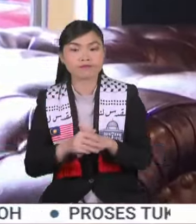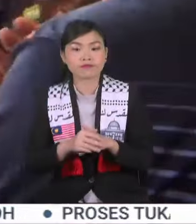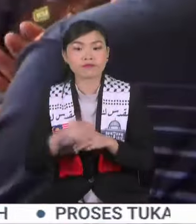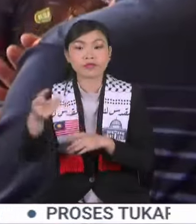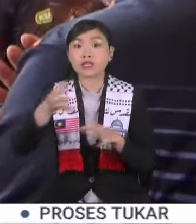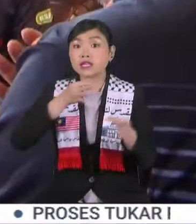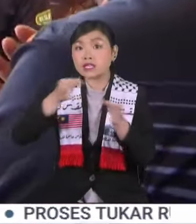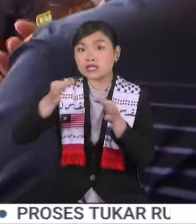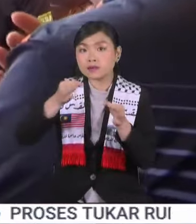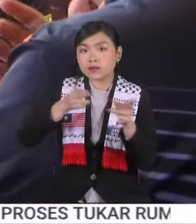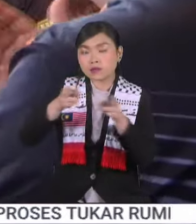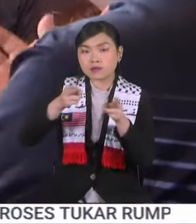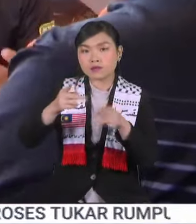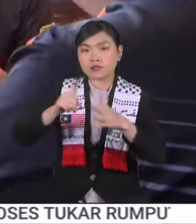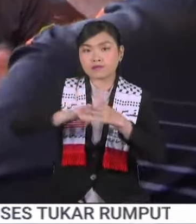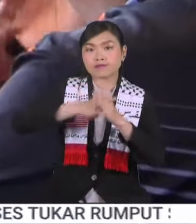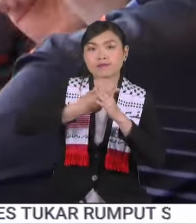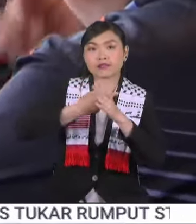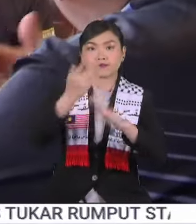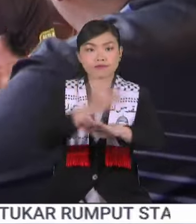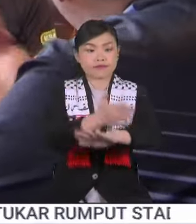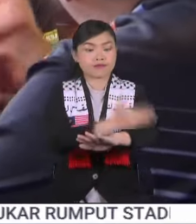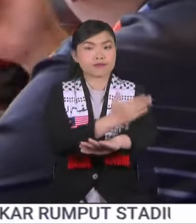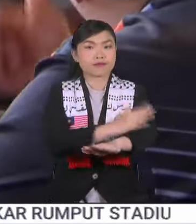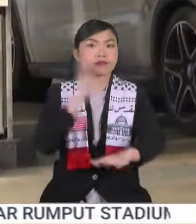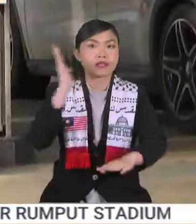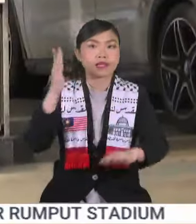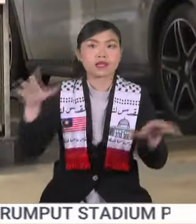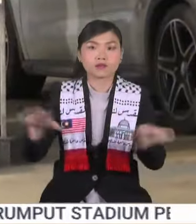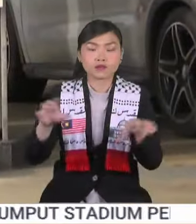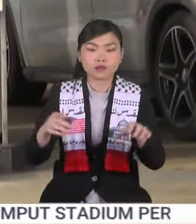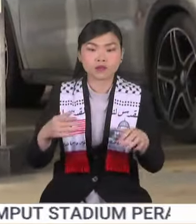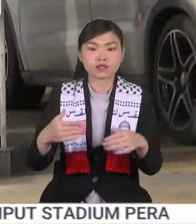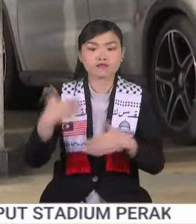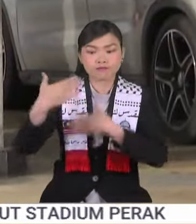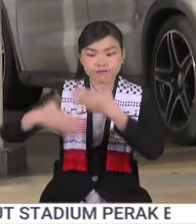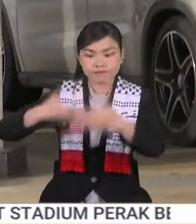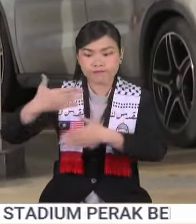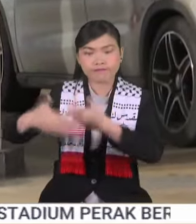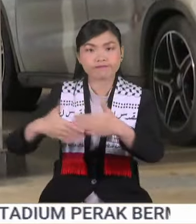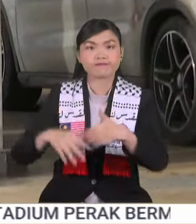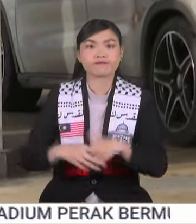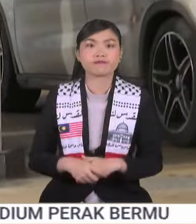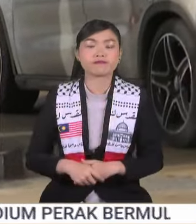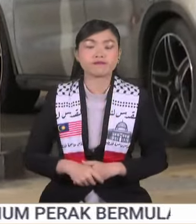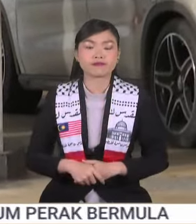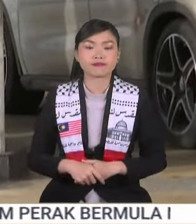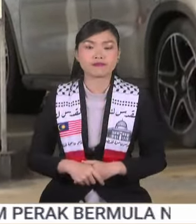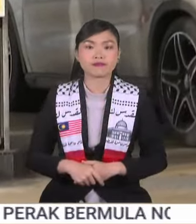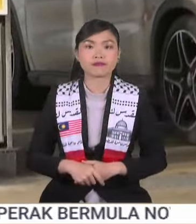Beliau menjelaskan usaha ini sebagai permulaan dan penambahbaikan akan dilakukan dari semasa ke semasa.